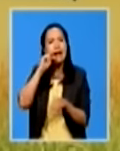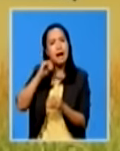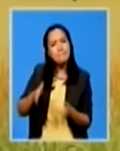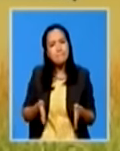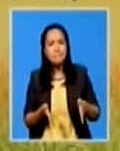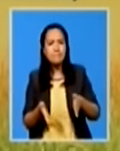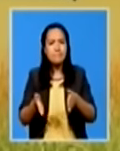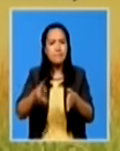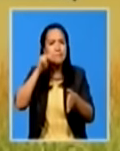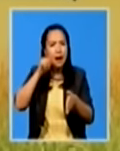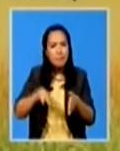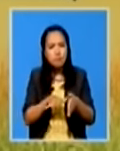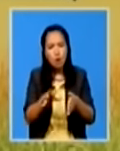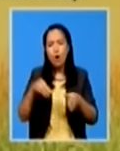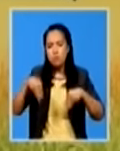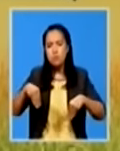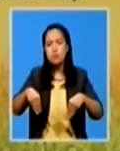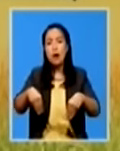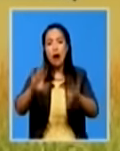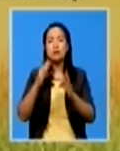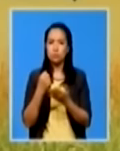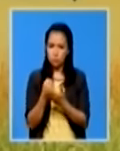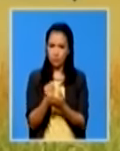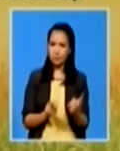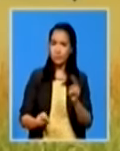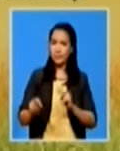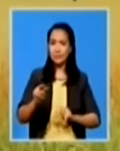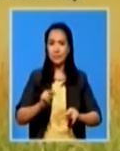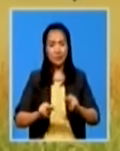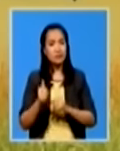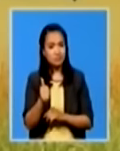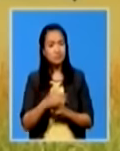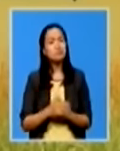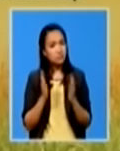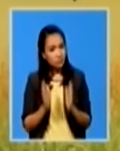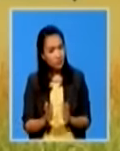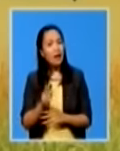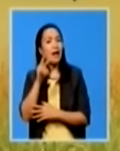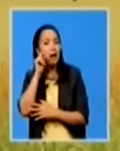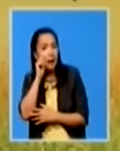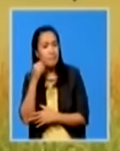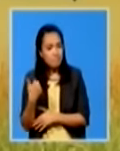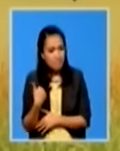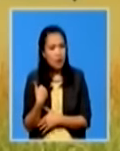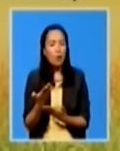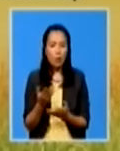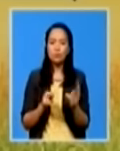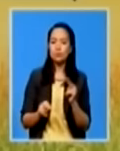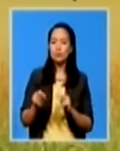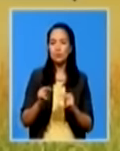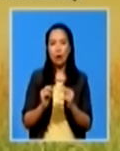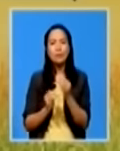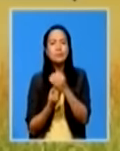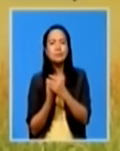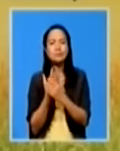มคันคูคลองต่างๆเพราะว่าอะไรเพราะว่ามันจะได้มีคนดูแลนะมีคนมีน้ำนะครับได้คอยดูแลและให้มันเจ